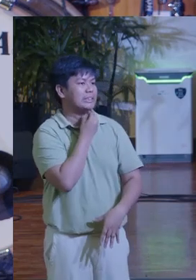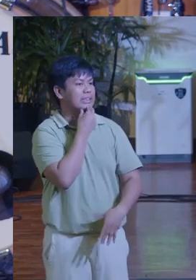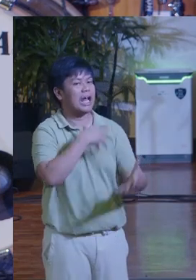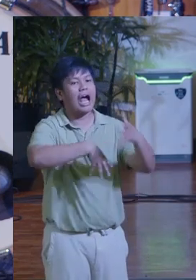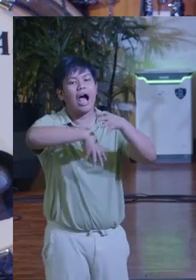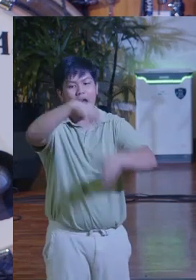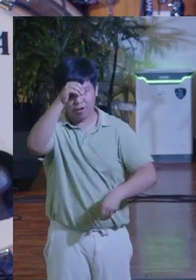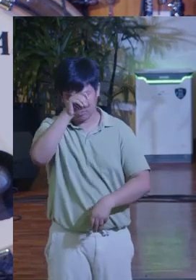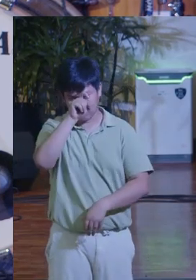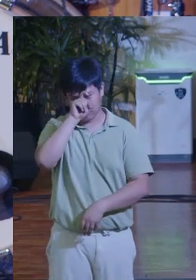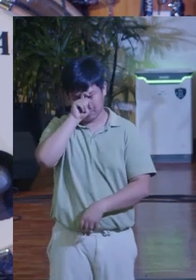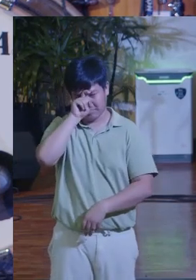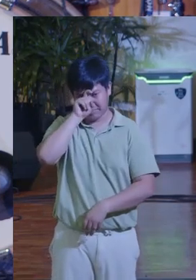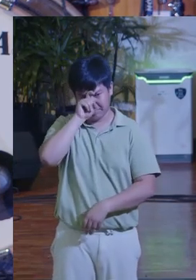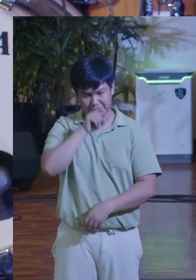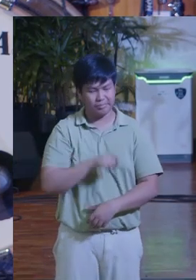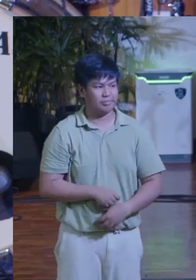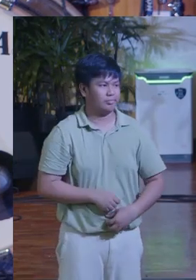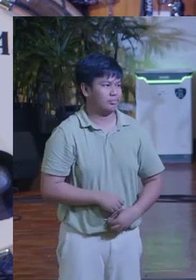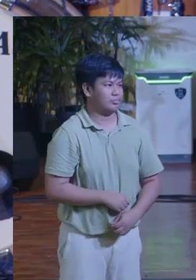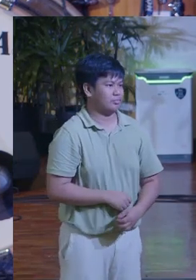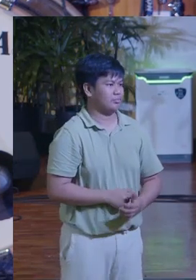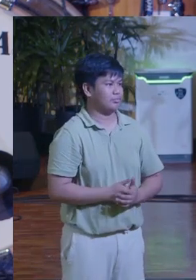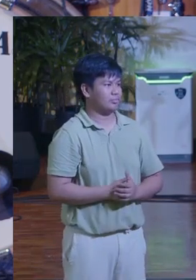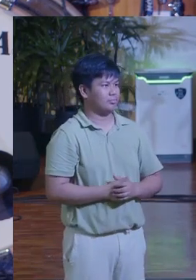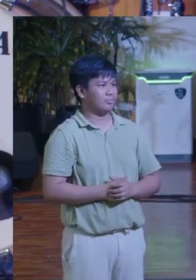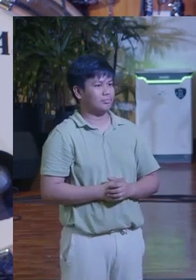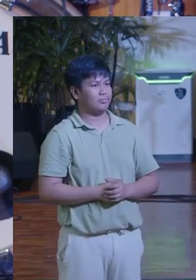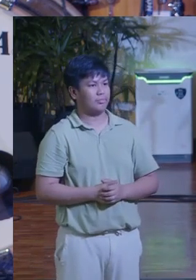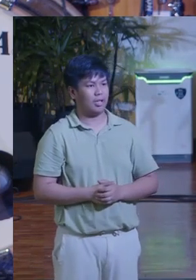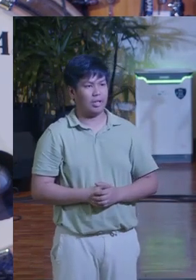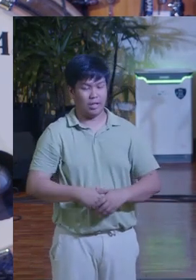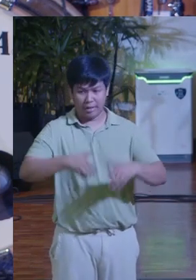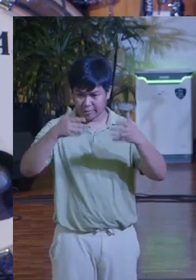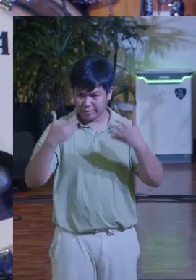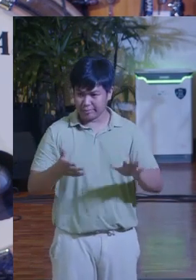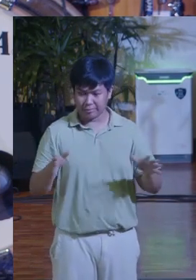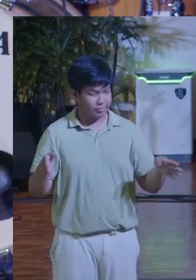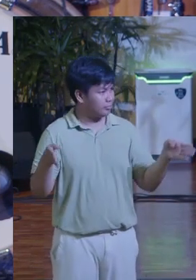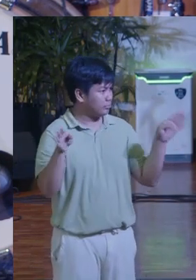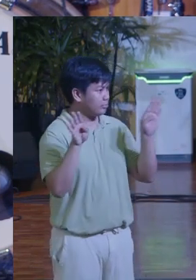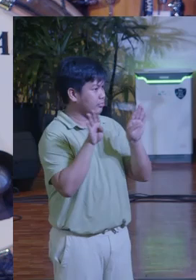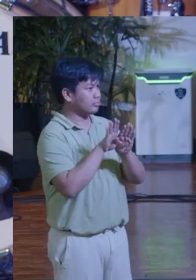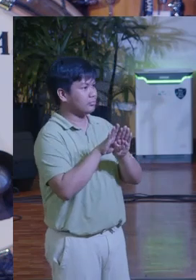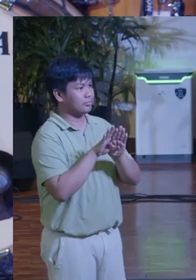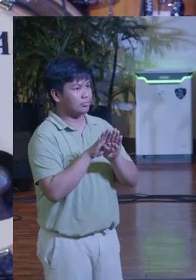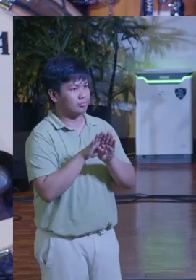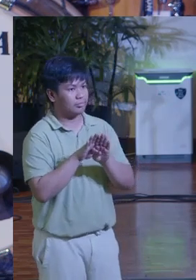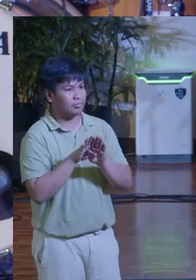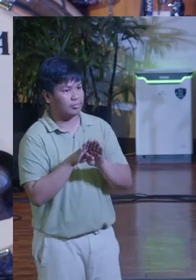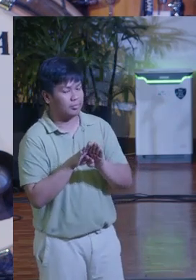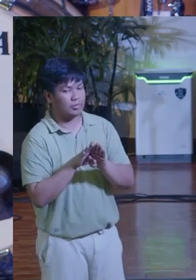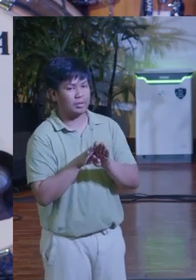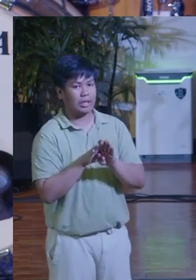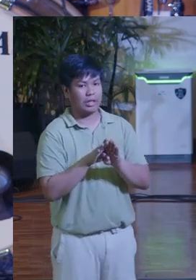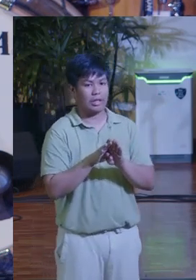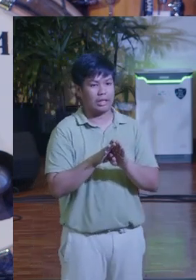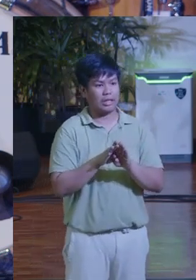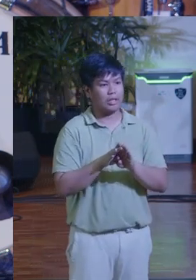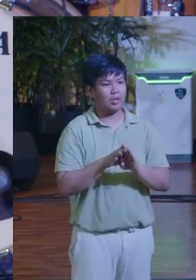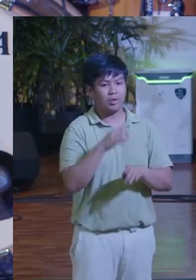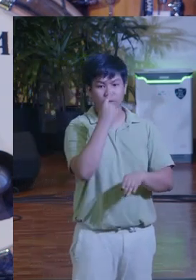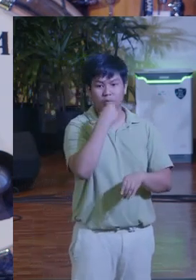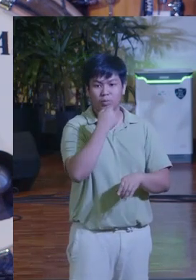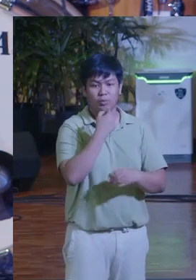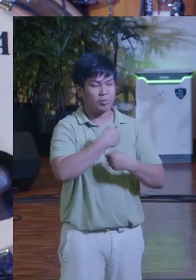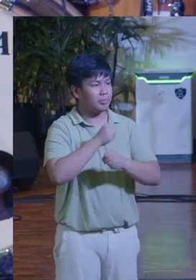kanilang paglaya, sa kanilang pagkaalipin. Sa huli mga kapatid, ang magiging tagapagpalaya